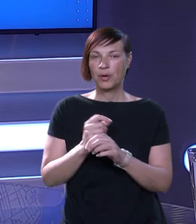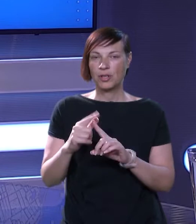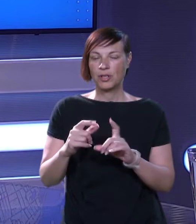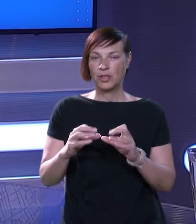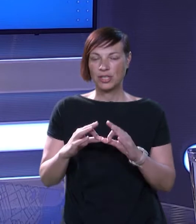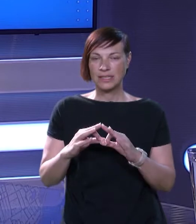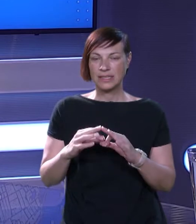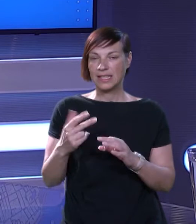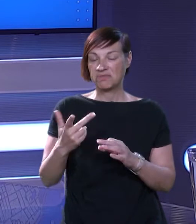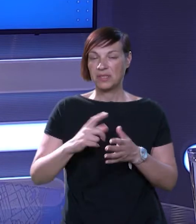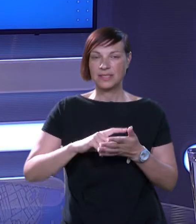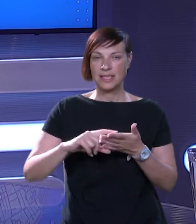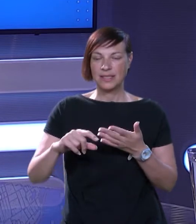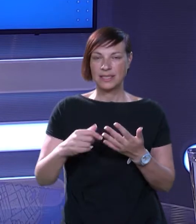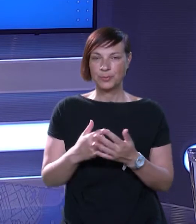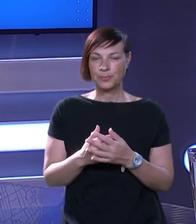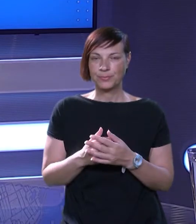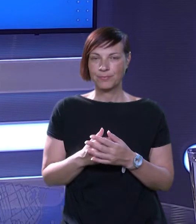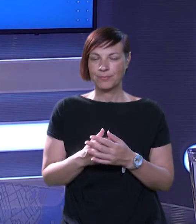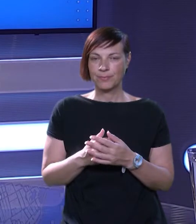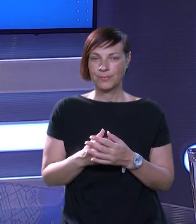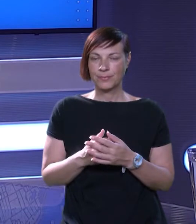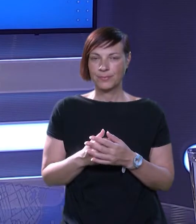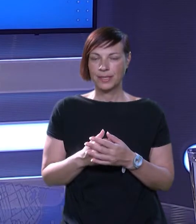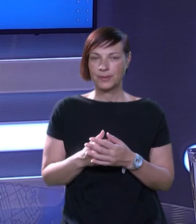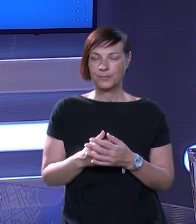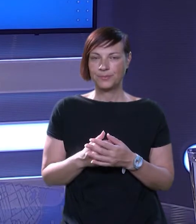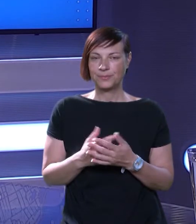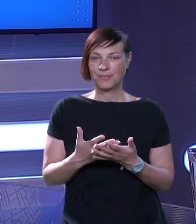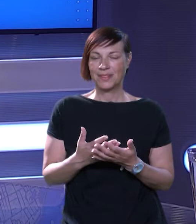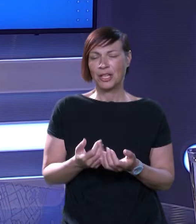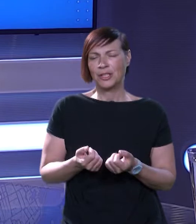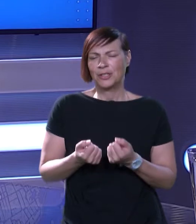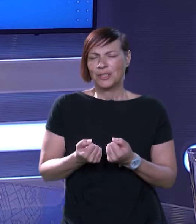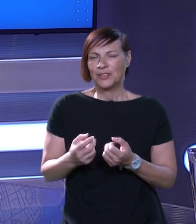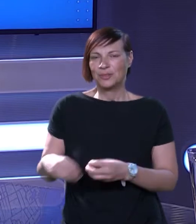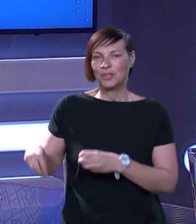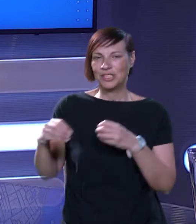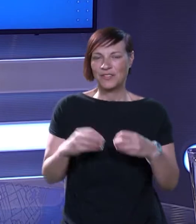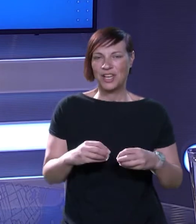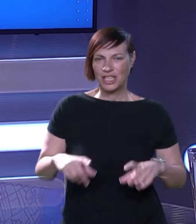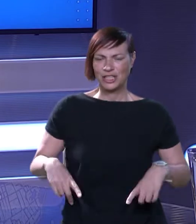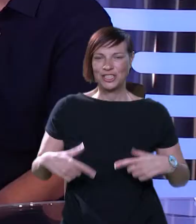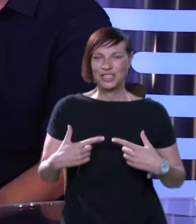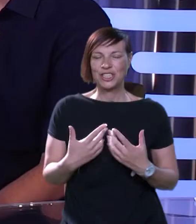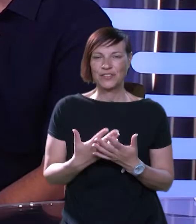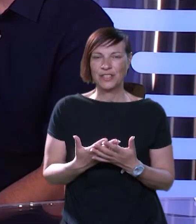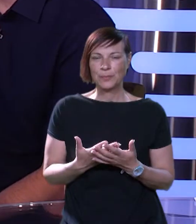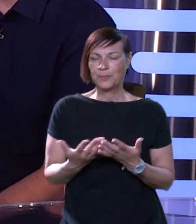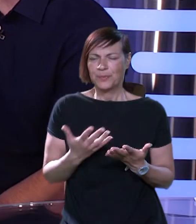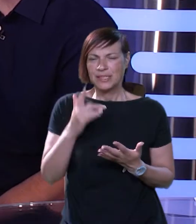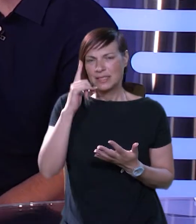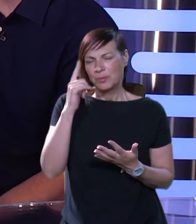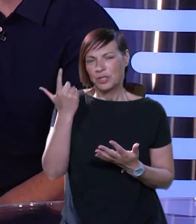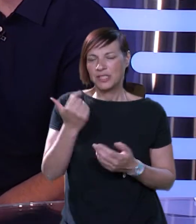U Kolumbiji smo bili 3 tjedna. Jedva smo se živi vratili. Nesumnjano to. Je li se